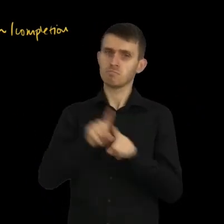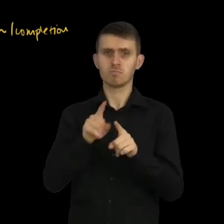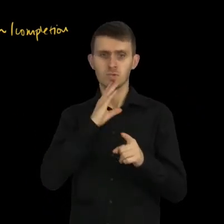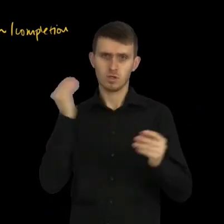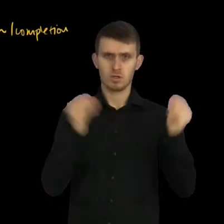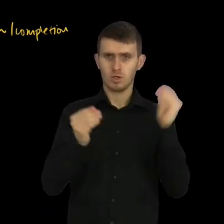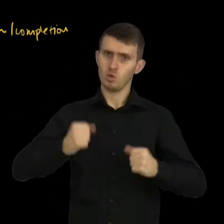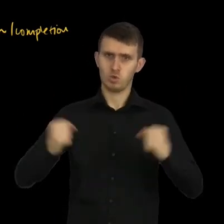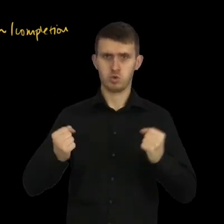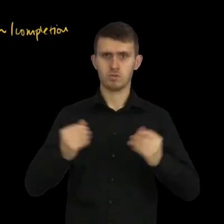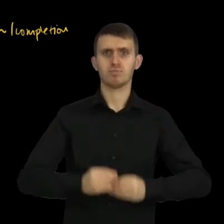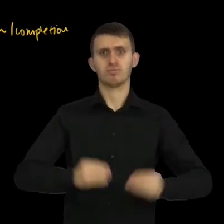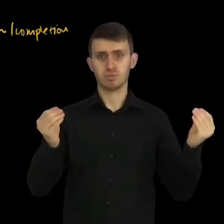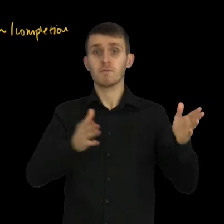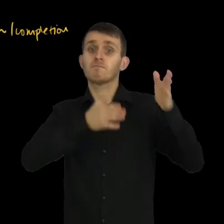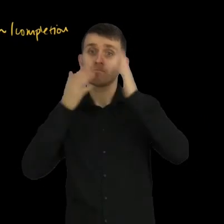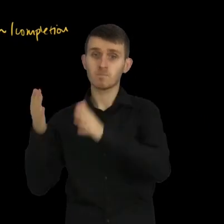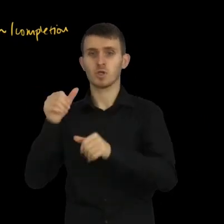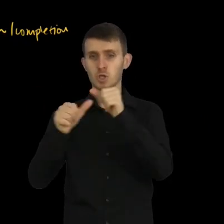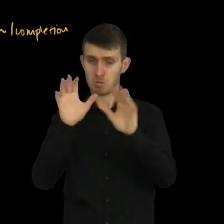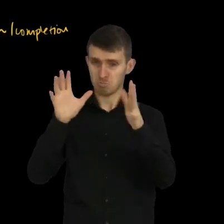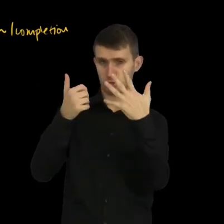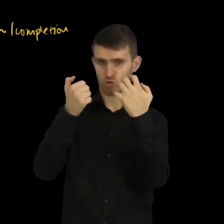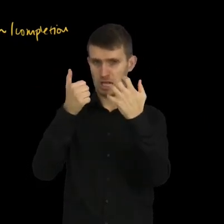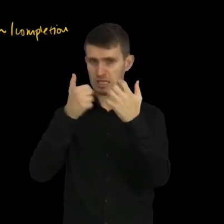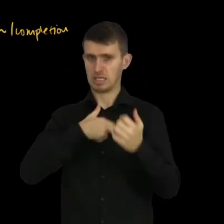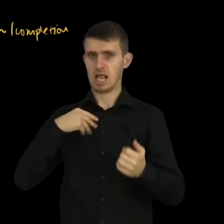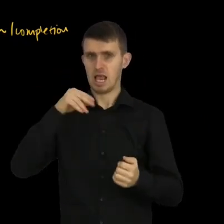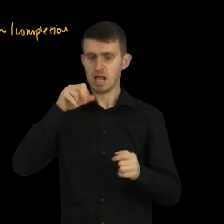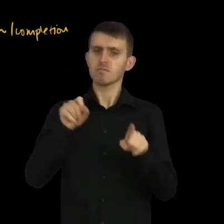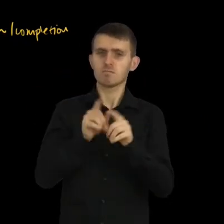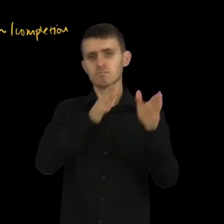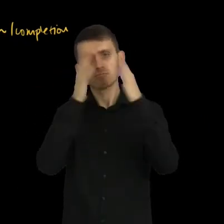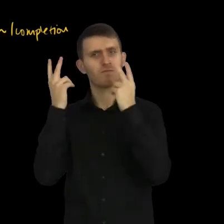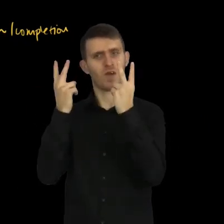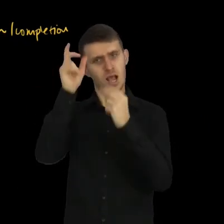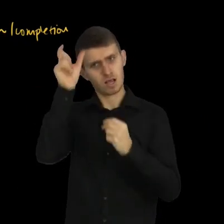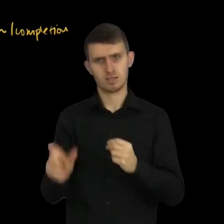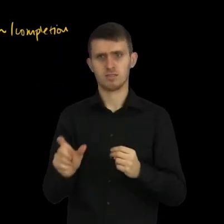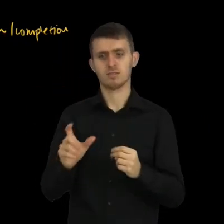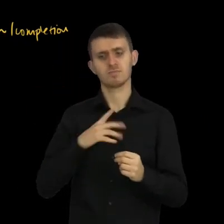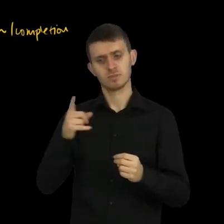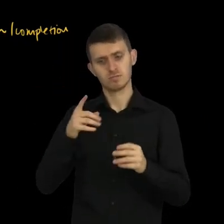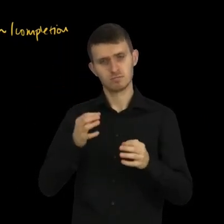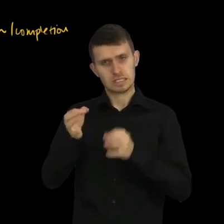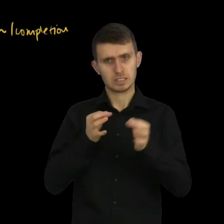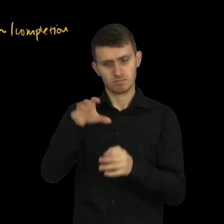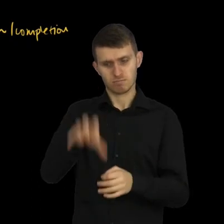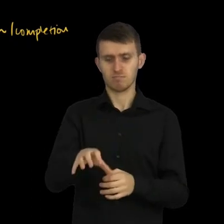wzbogacił natomiast w roku 6 tym naszej ery była kolejna ważna postać historii algebry